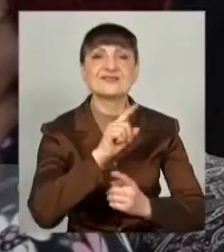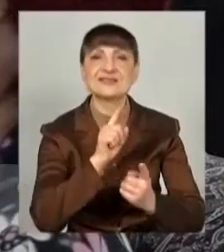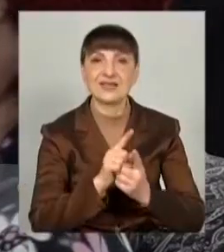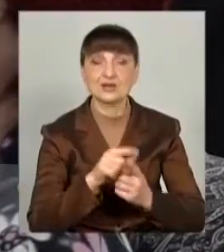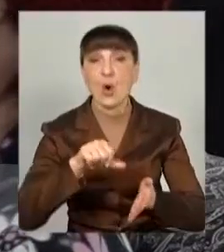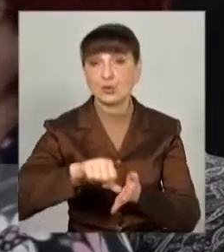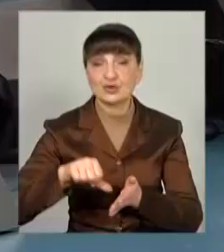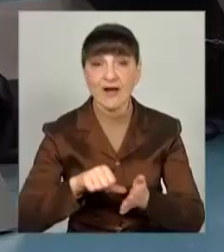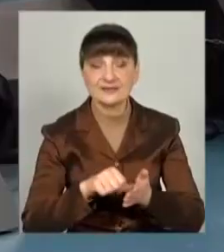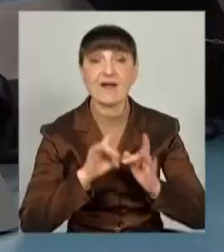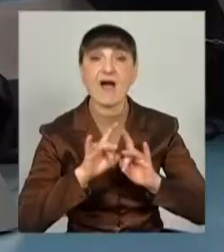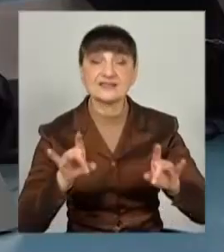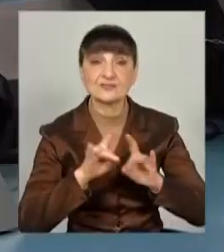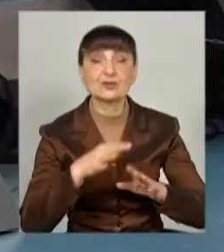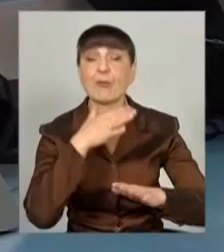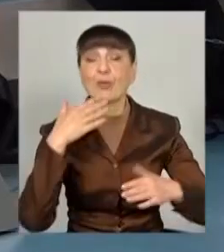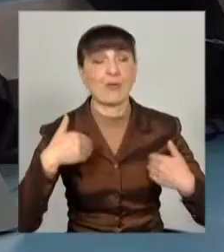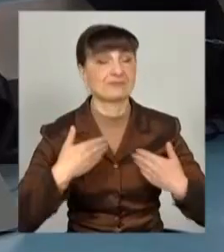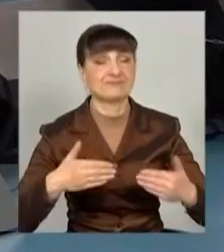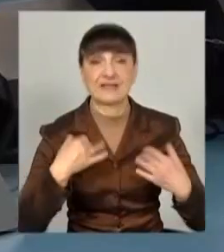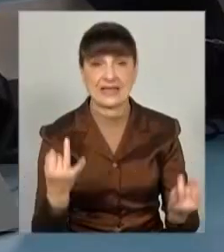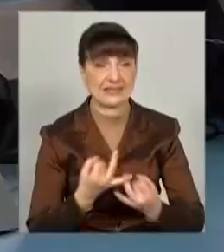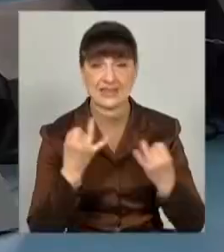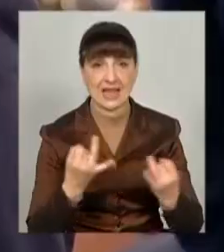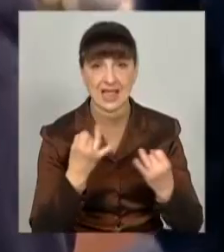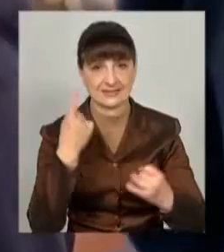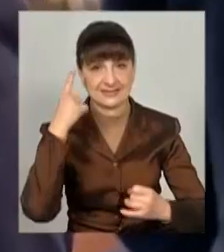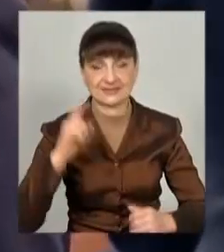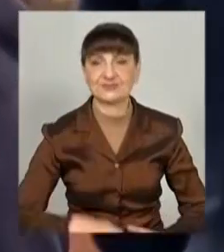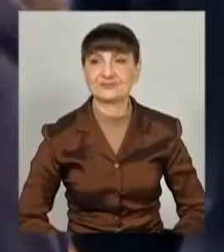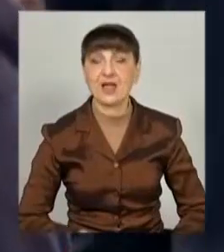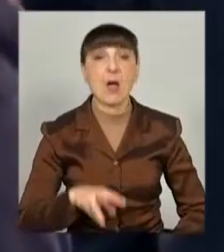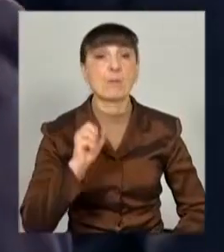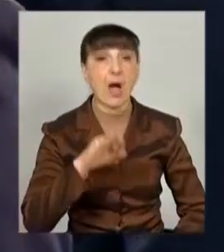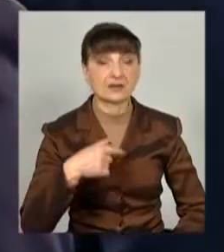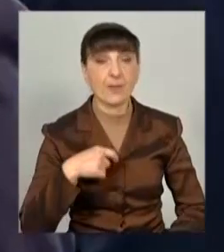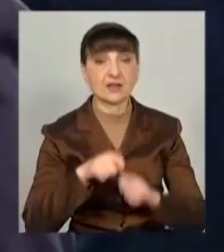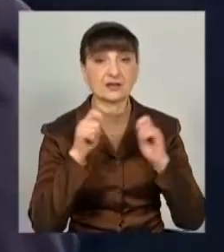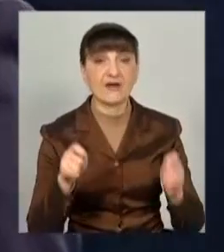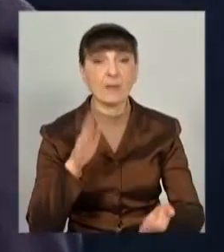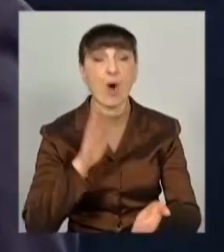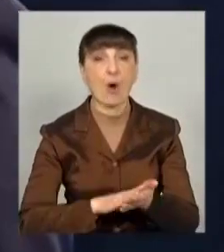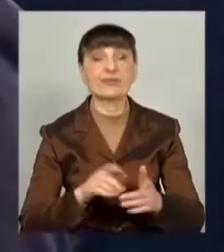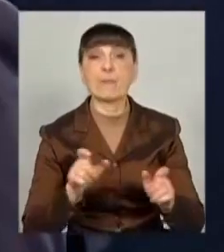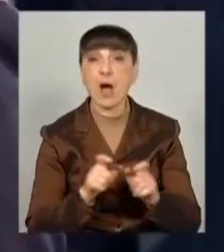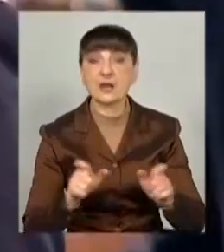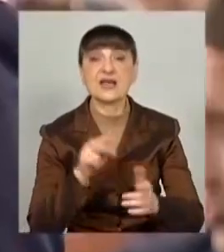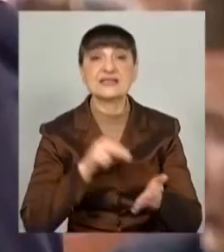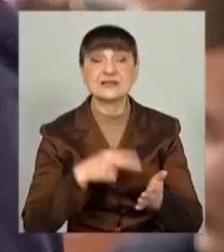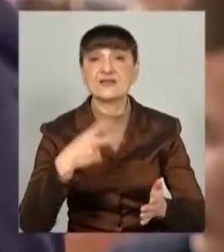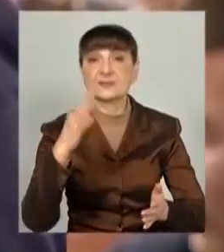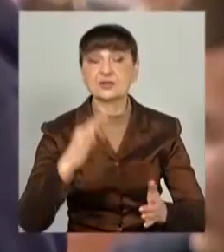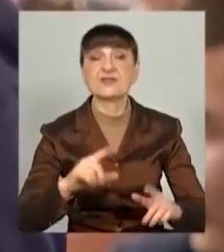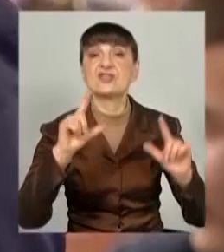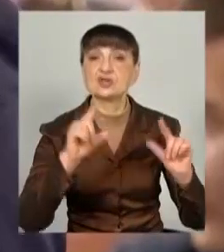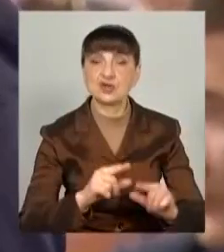участники которой озвучили немало интересных идей для стартапа в марте Мы открываем оптом Маркет где цены будут на 20 процентов